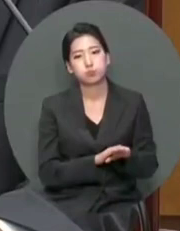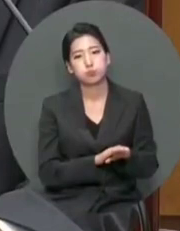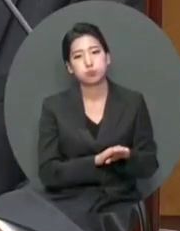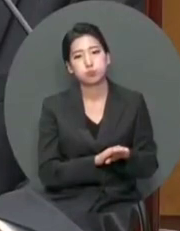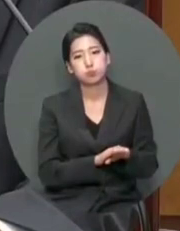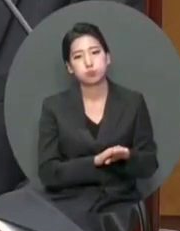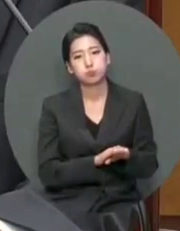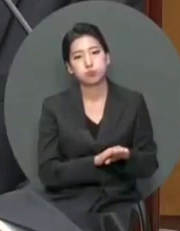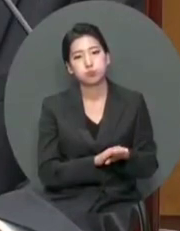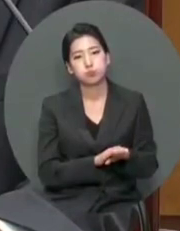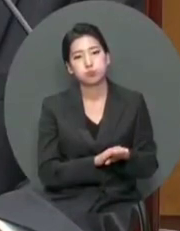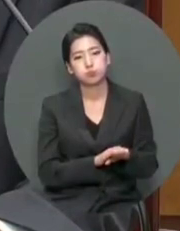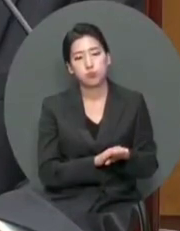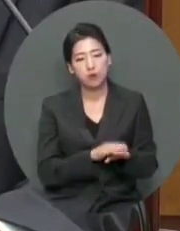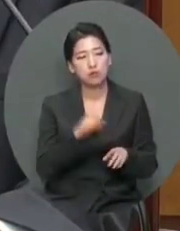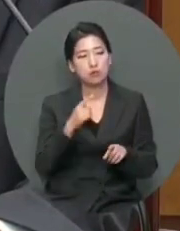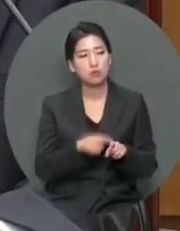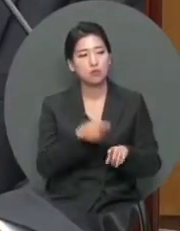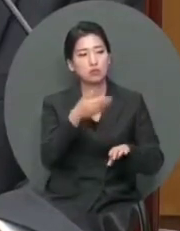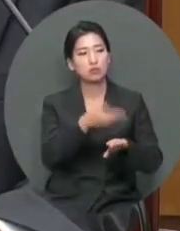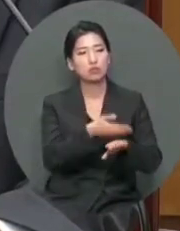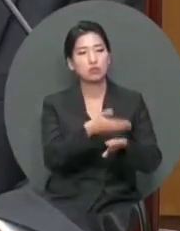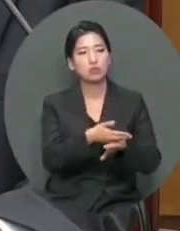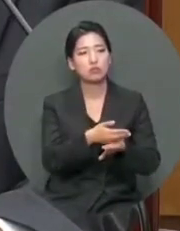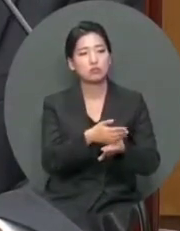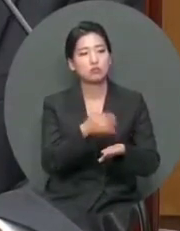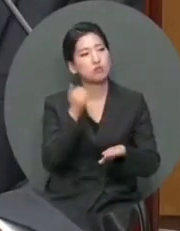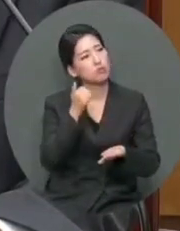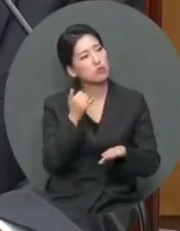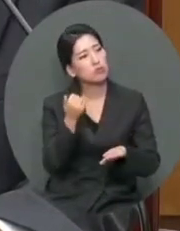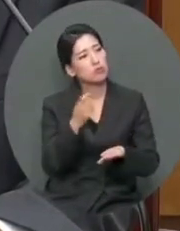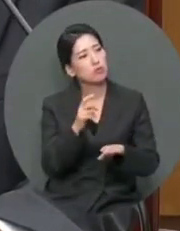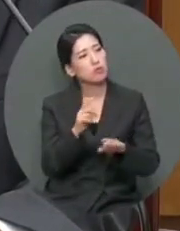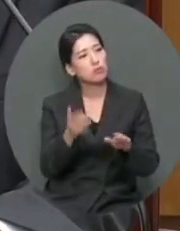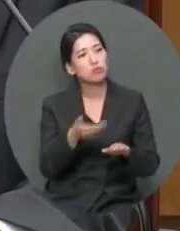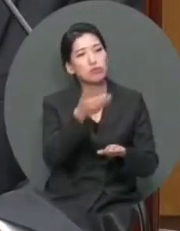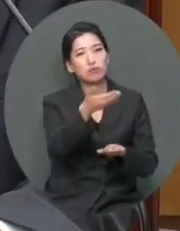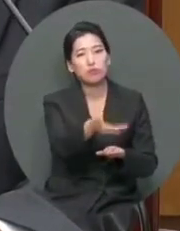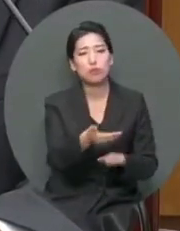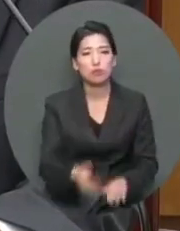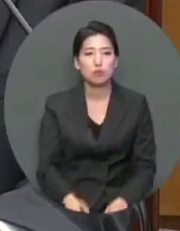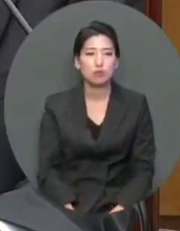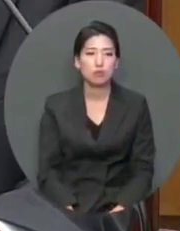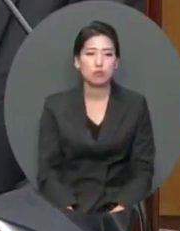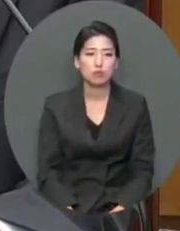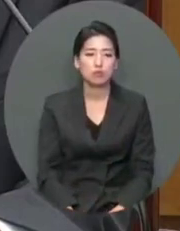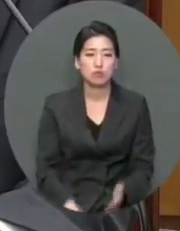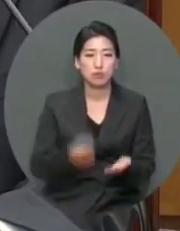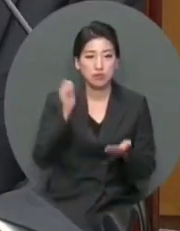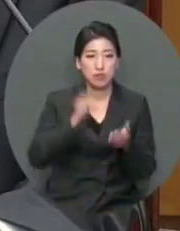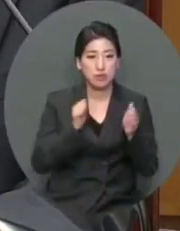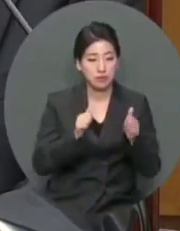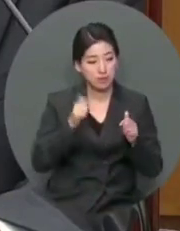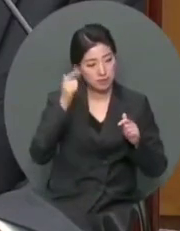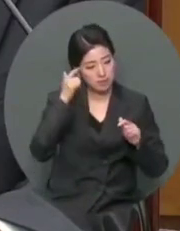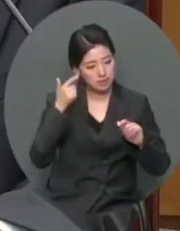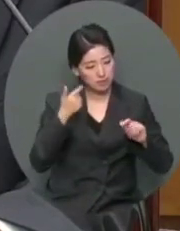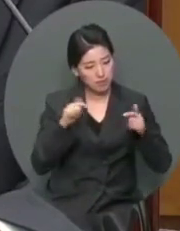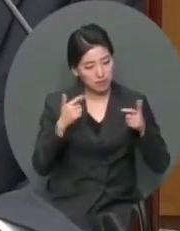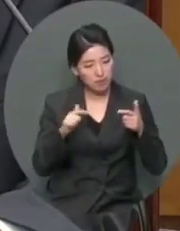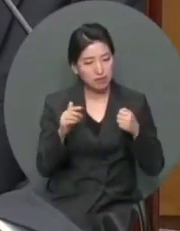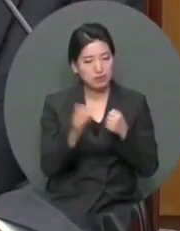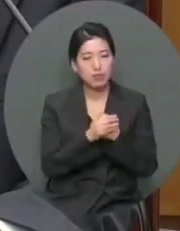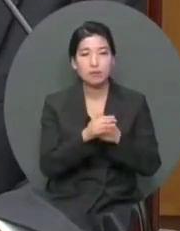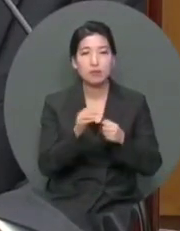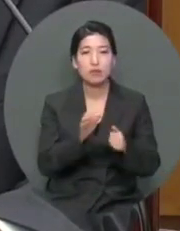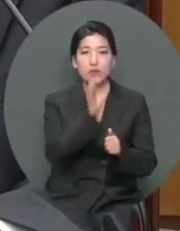전합으로 넘깁니다. 소부가 전합으로 넘기는 이유는 소부 구성은 구성 대법관들끼리 의견 일치를 보지 못했기